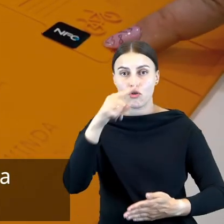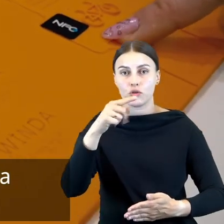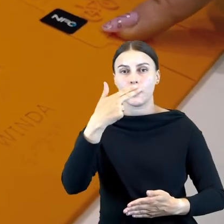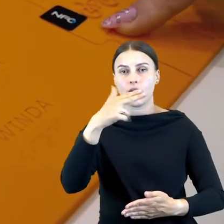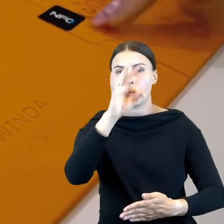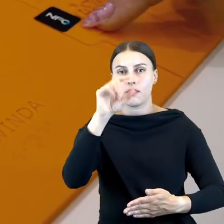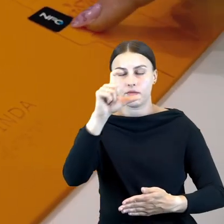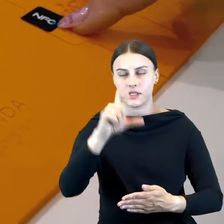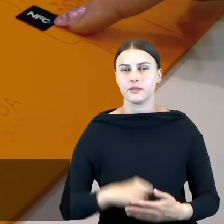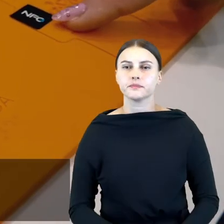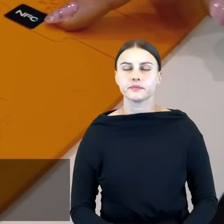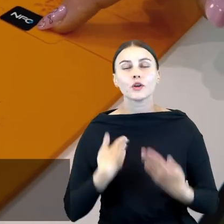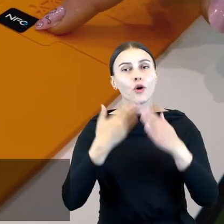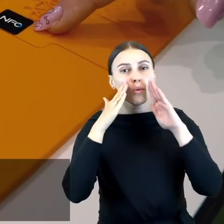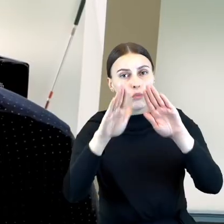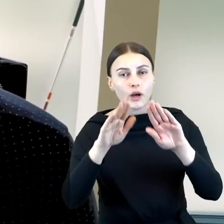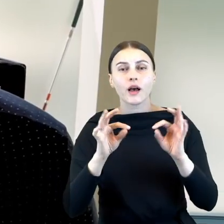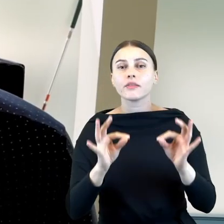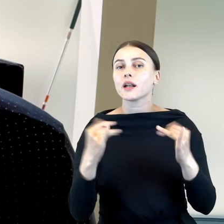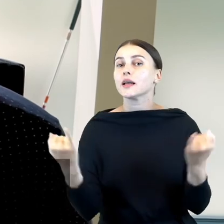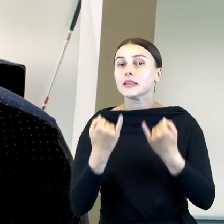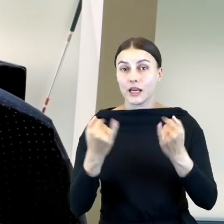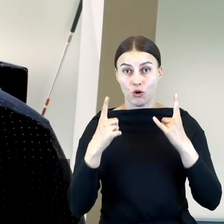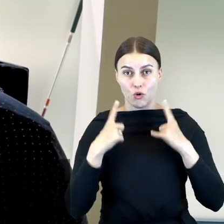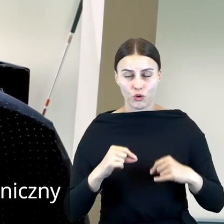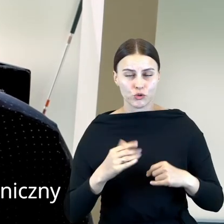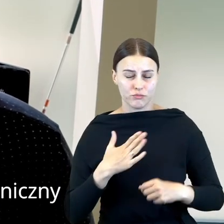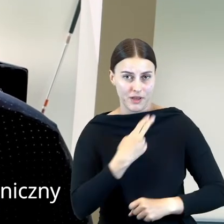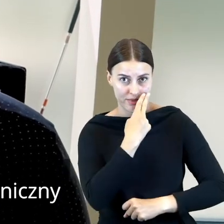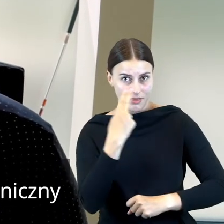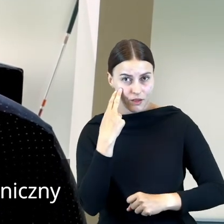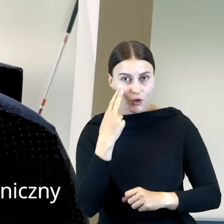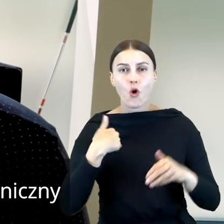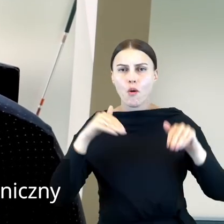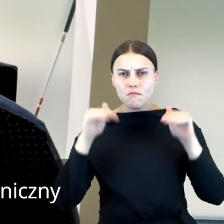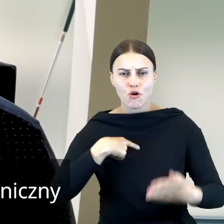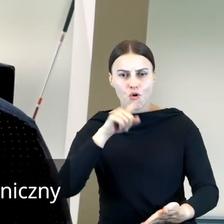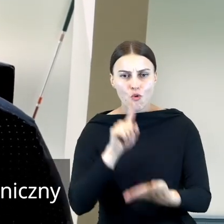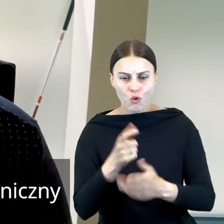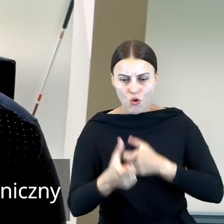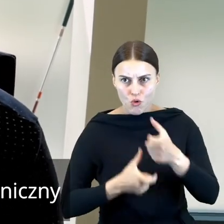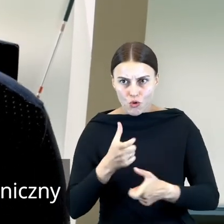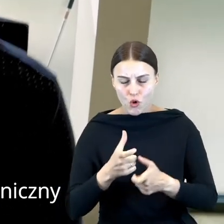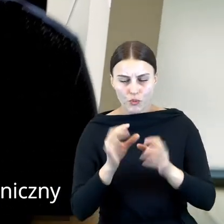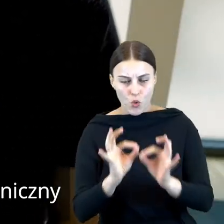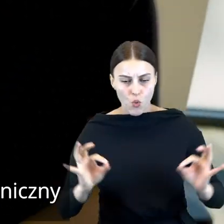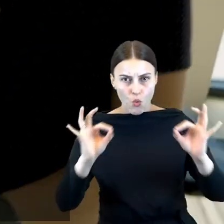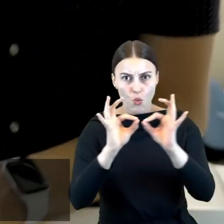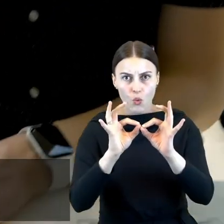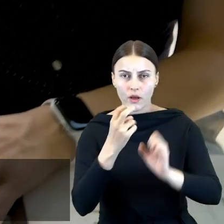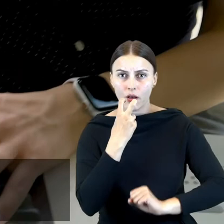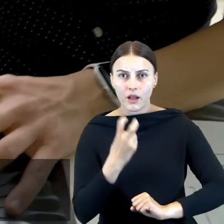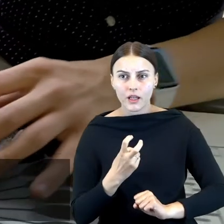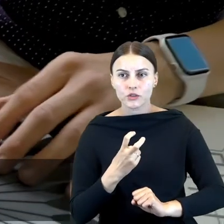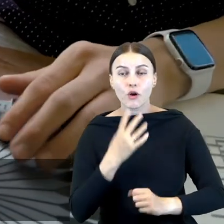w kody NFC. Pokażę teraz, jak osoba zupełnie niewidoma może montować układ